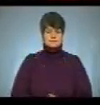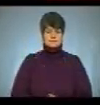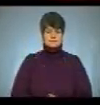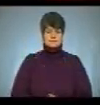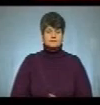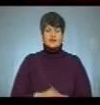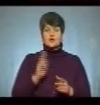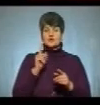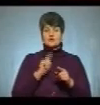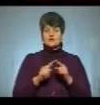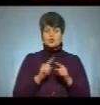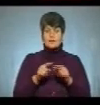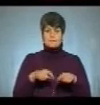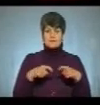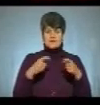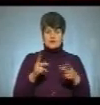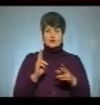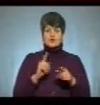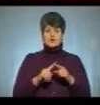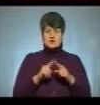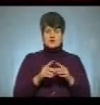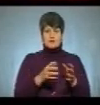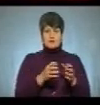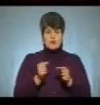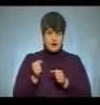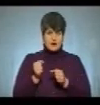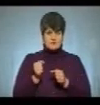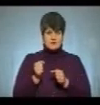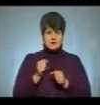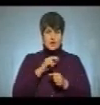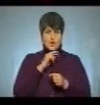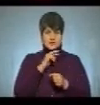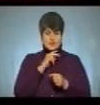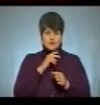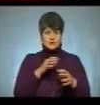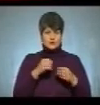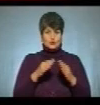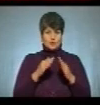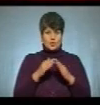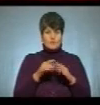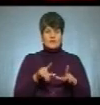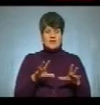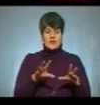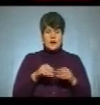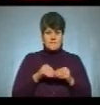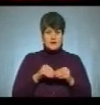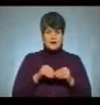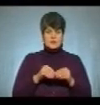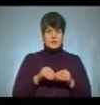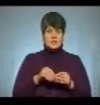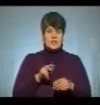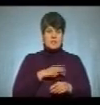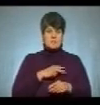Хто скоріше біг, хто скоріше потягне, як в нас каже, козенята додому, вони хапають і приз